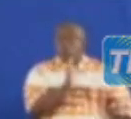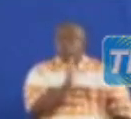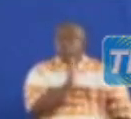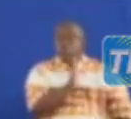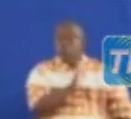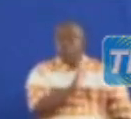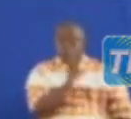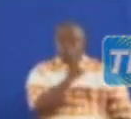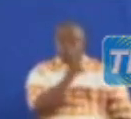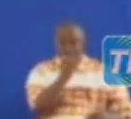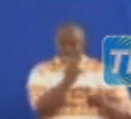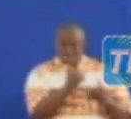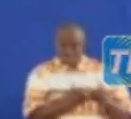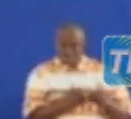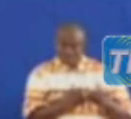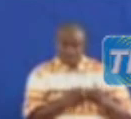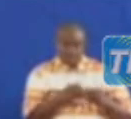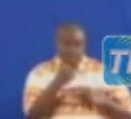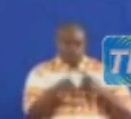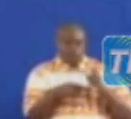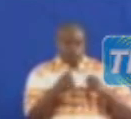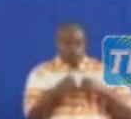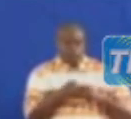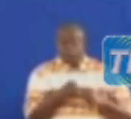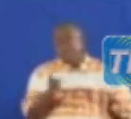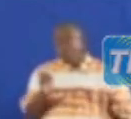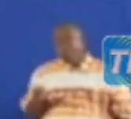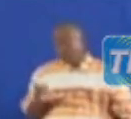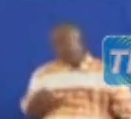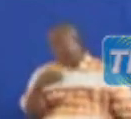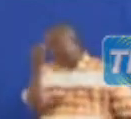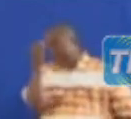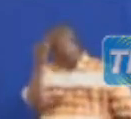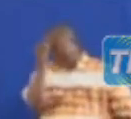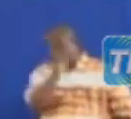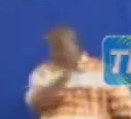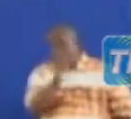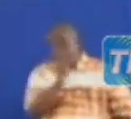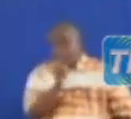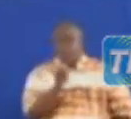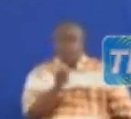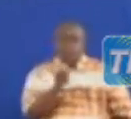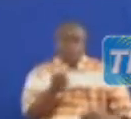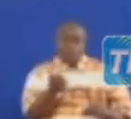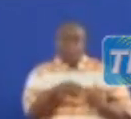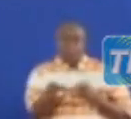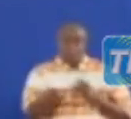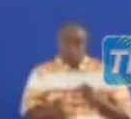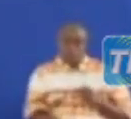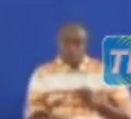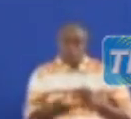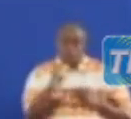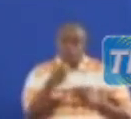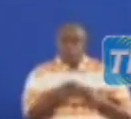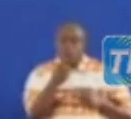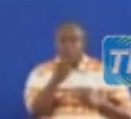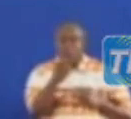ifuatavyo: kuendelea na utekelezaji wa sera ya elimu bila malipo ambapo shilingi bilioni